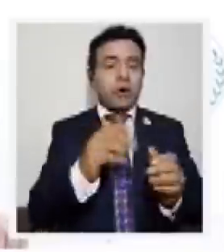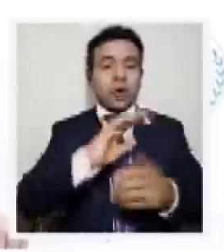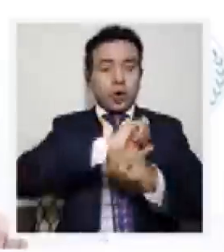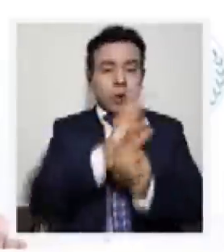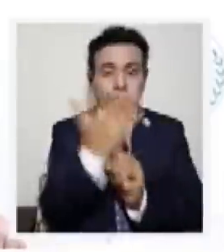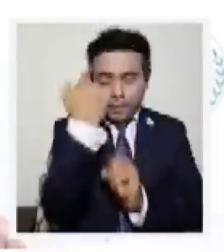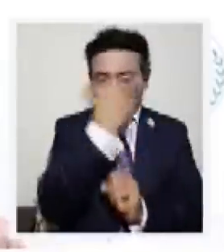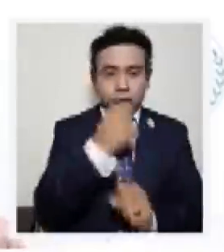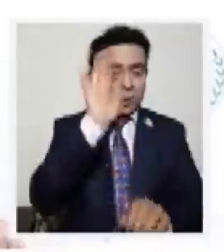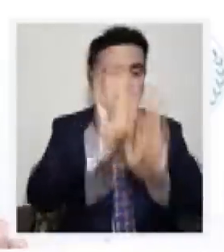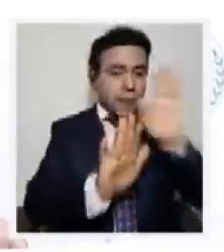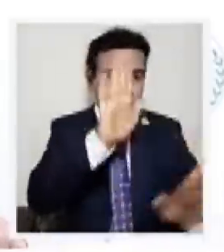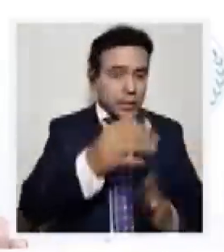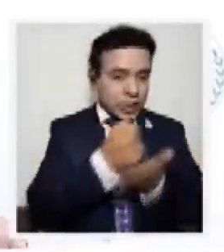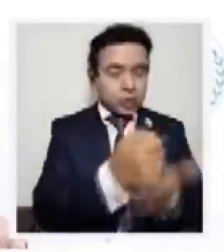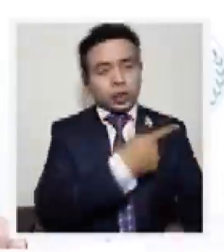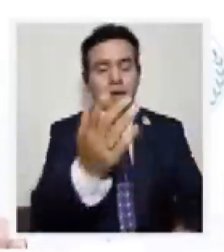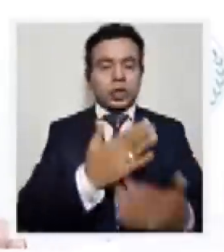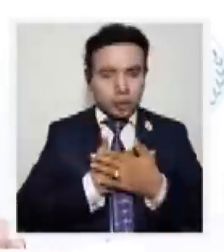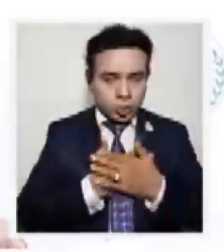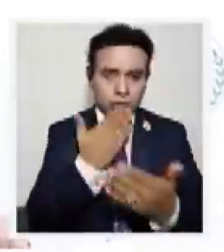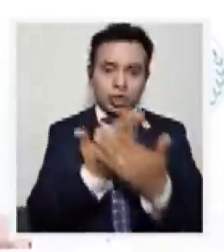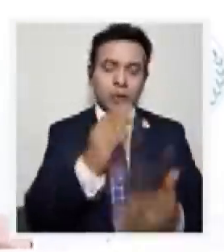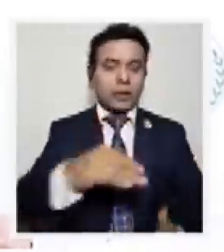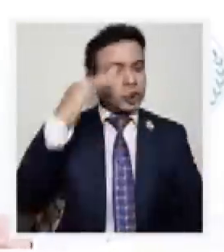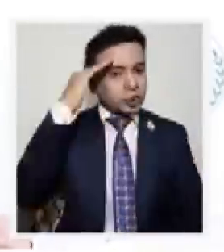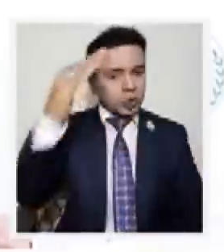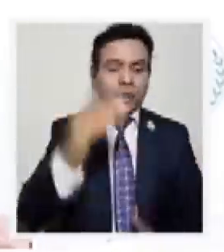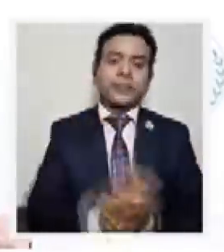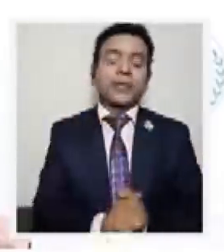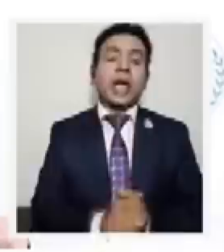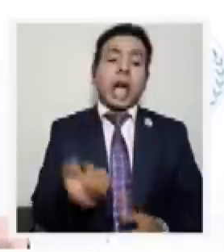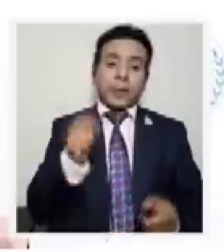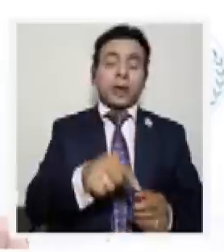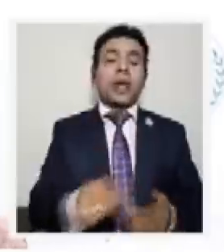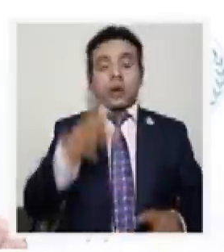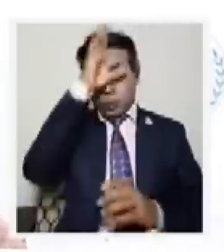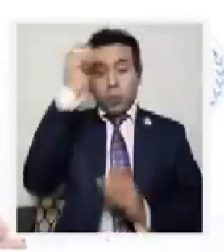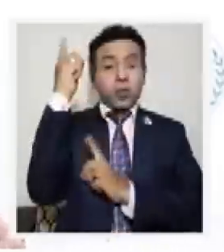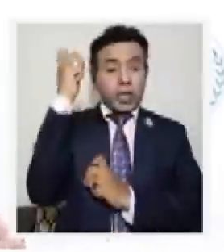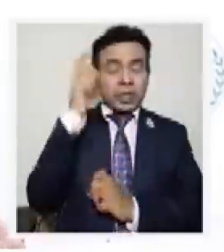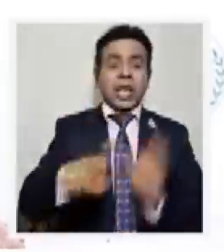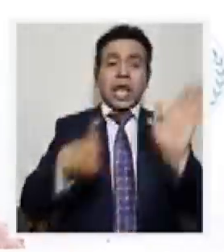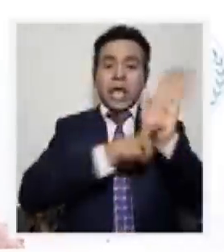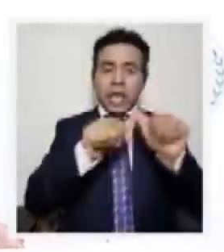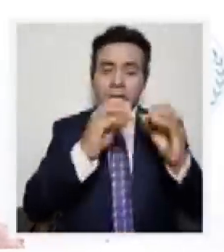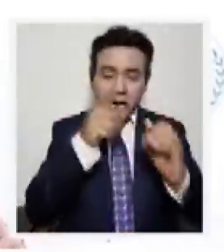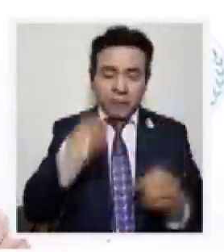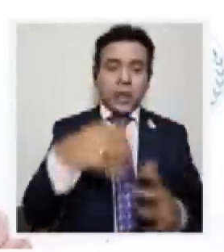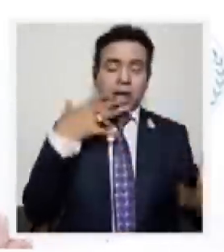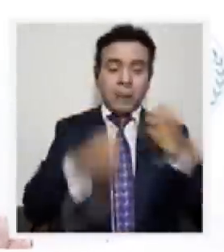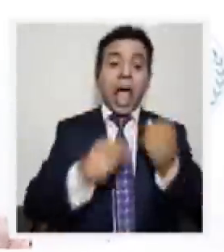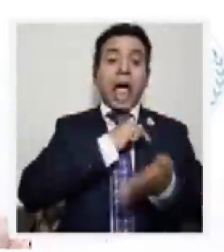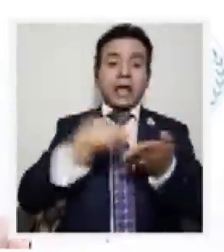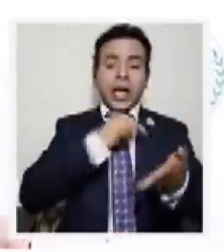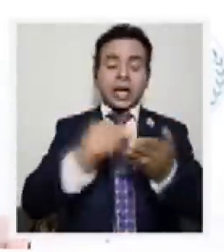যাচ্ছেন, তাদের প্রতি কৃতজ্ঞতা এবং শ্রদ্ধা। আরও কৃতজ্ঞতা এবং শ্রদ্ধা জানাই যারা আইন শৃঙ্খলা পরিস্থিতি নিয়ন্ত্রণে দিবারাত্রি